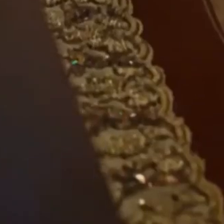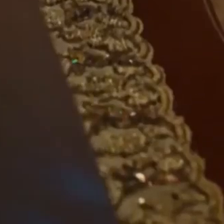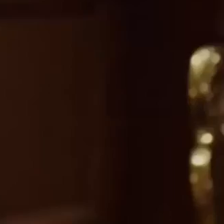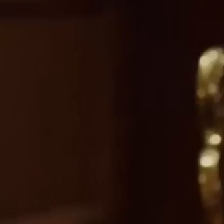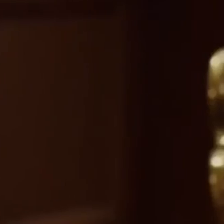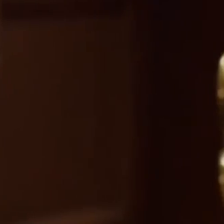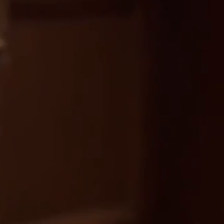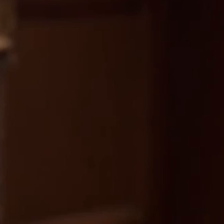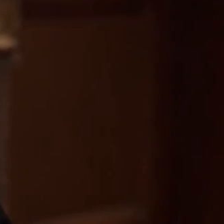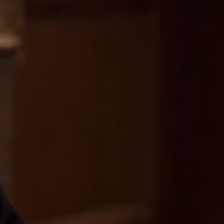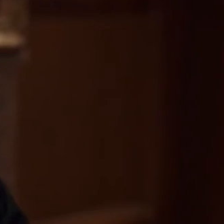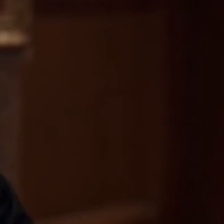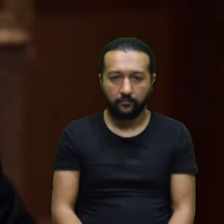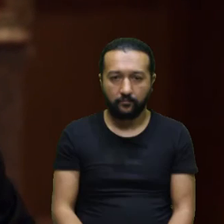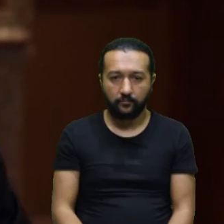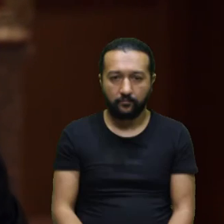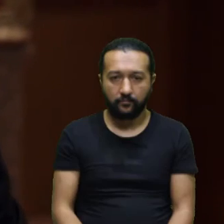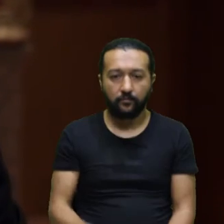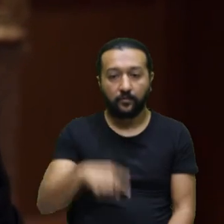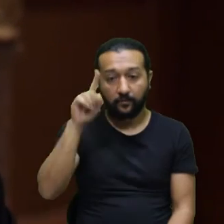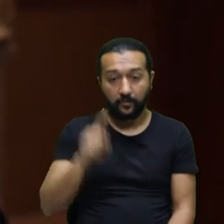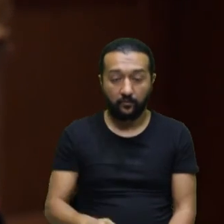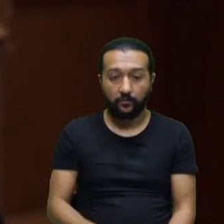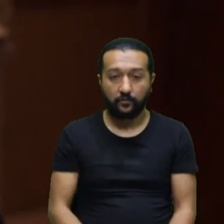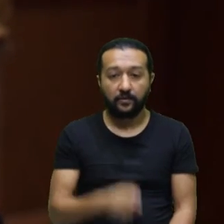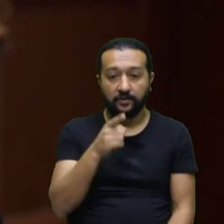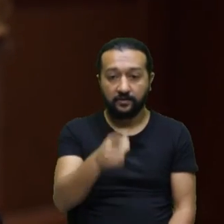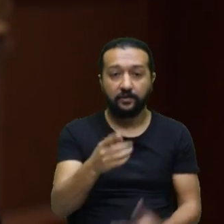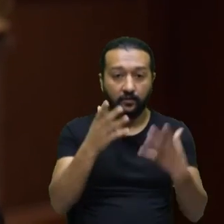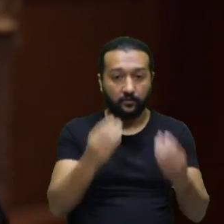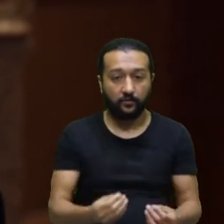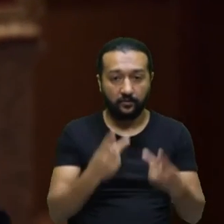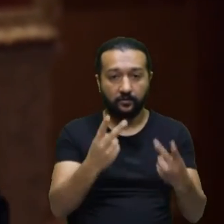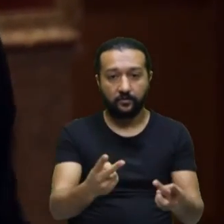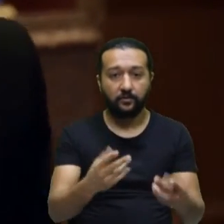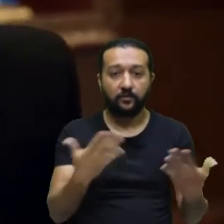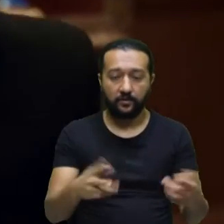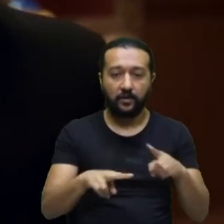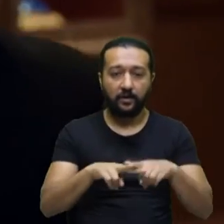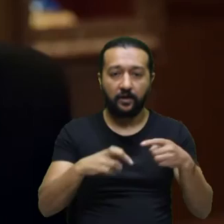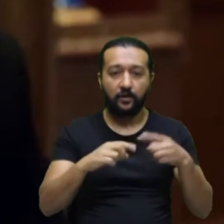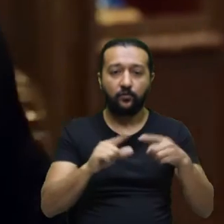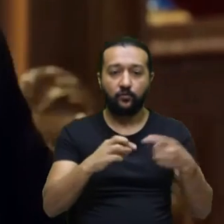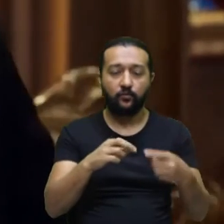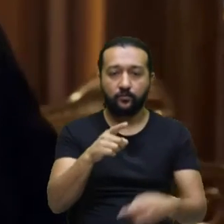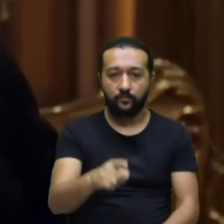Martin gülümseyerek kapağını kapattı. Bir gün sizin olacak Arthur.